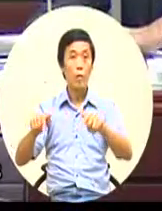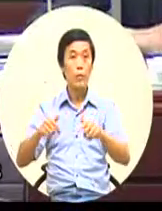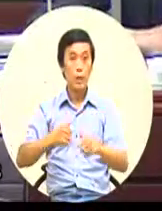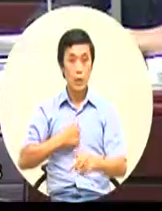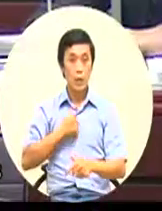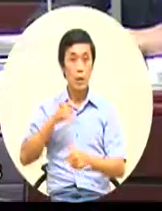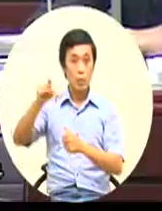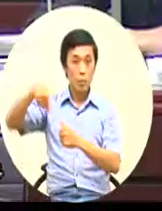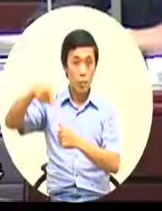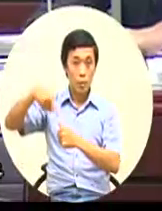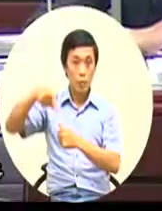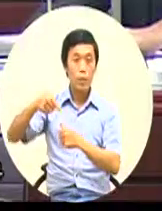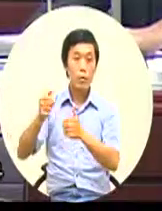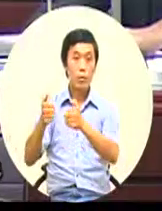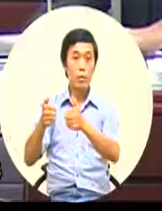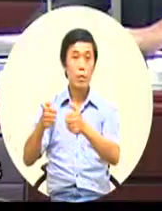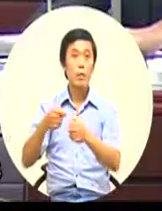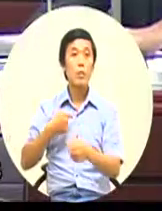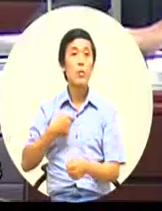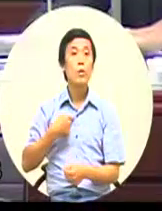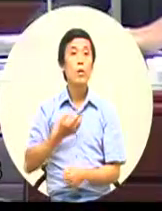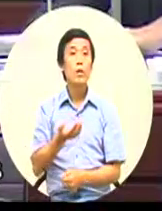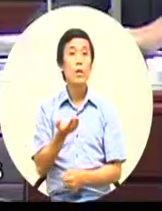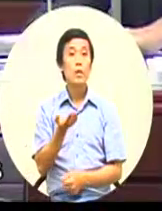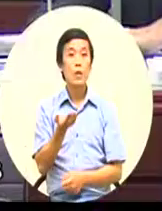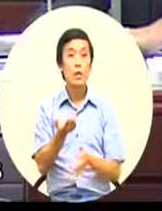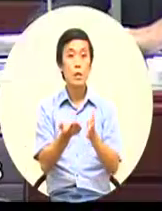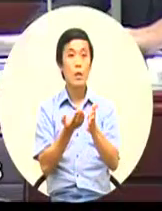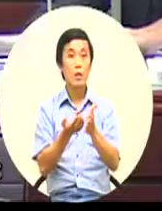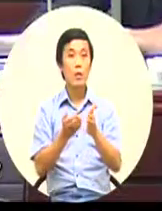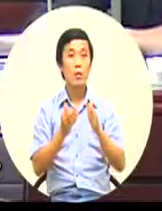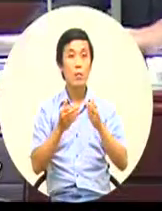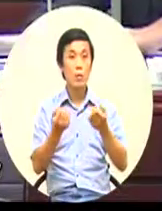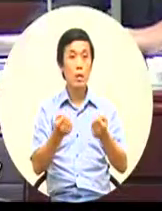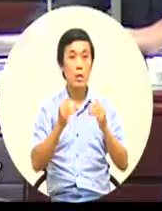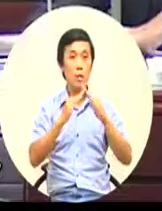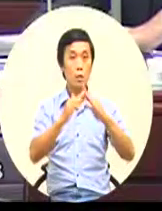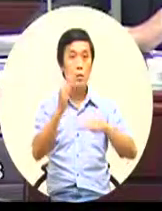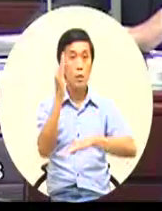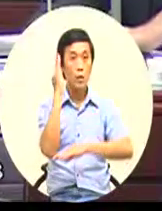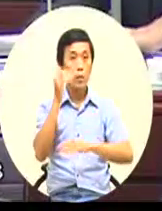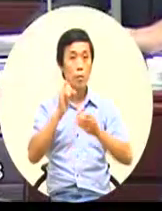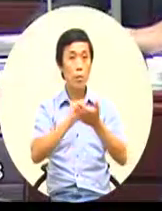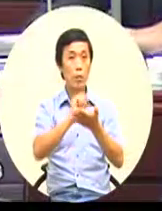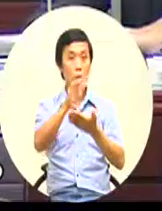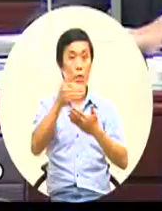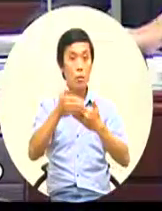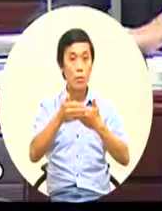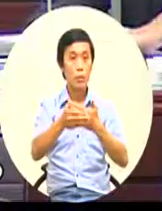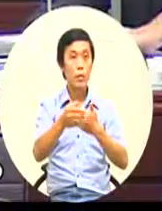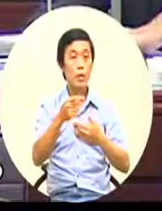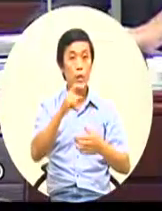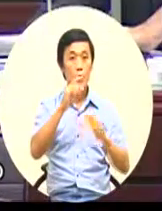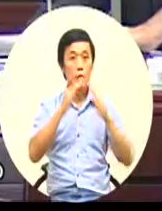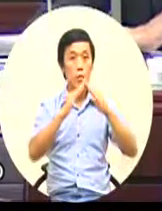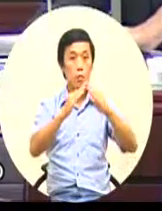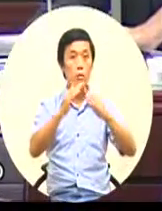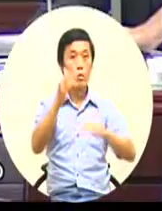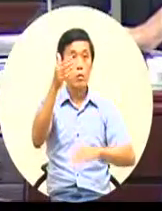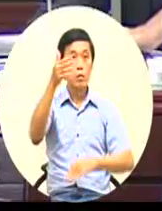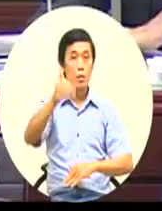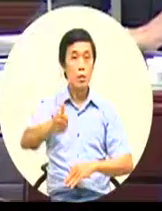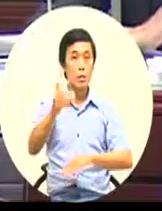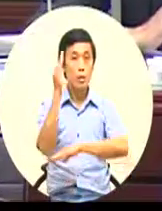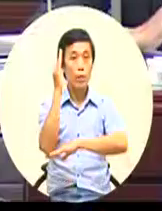的指教。啊，我拄则伫市政报告之中，我讲过，讲市政府要安怎搁甲